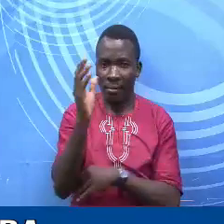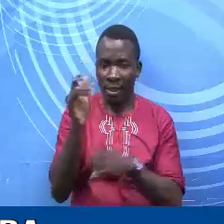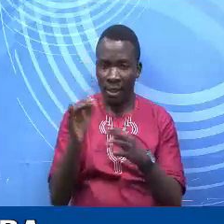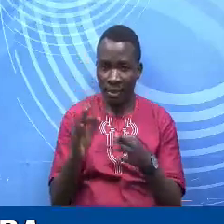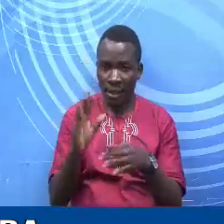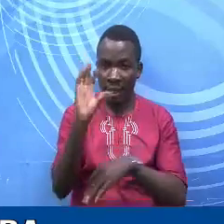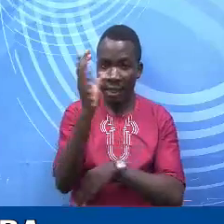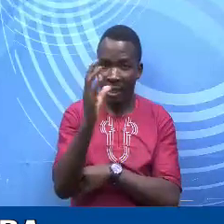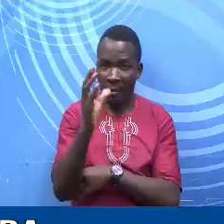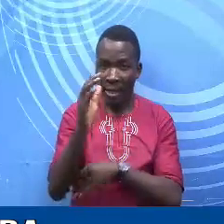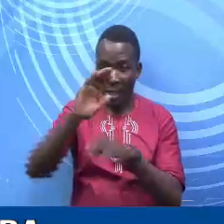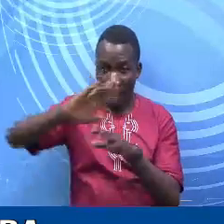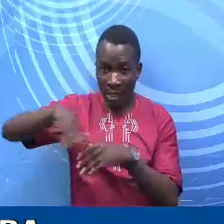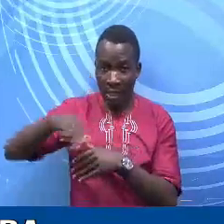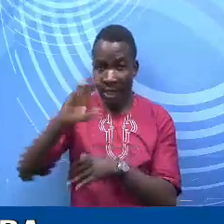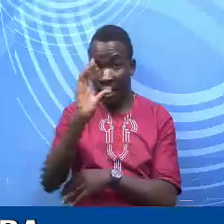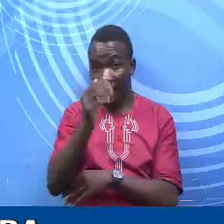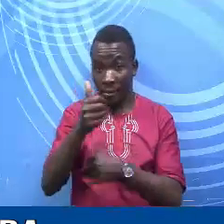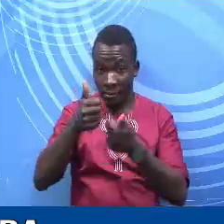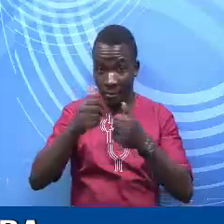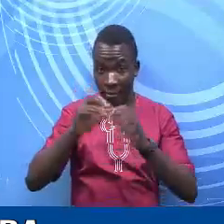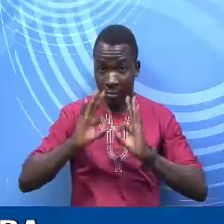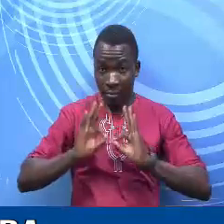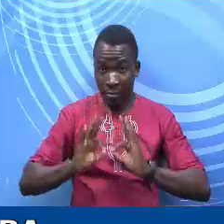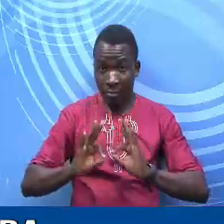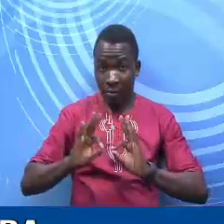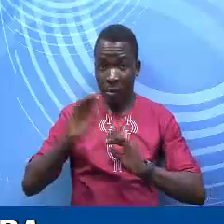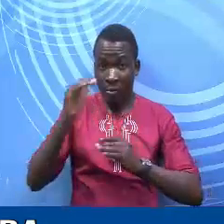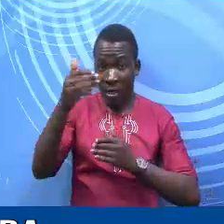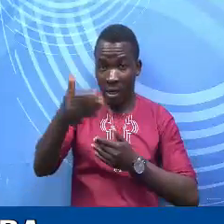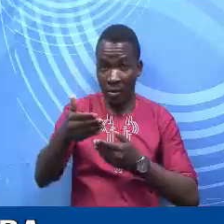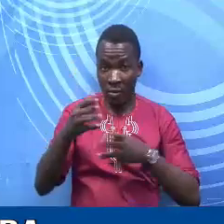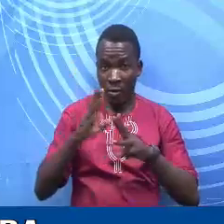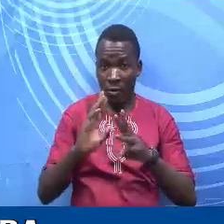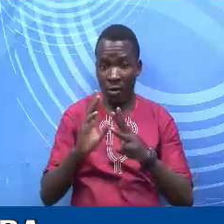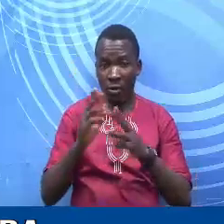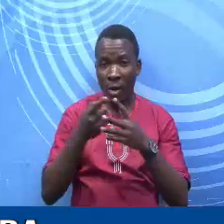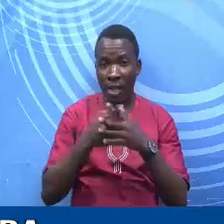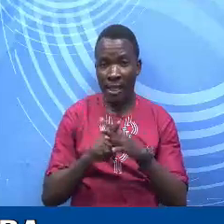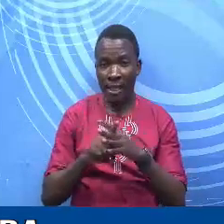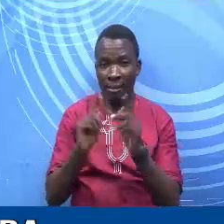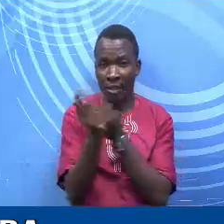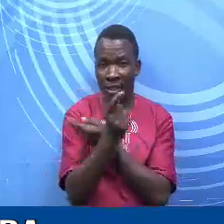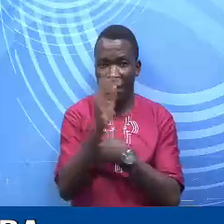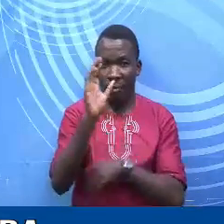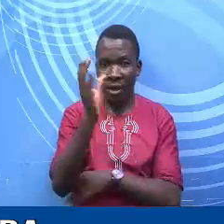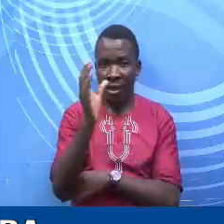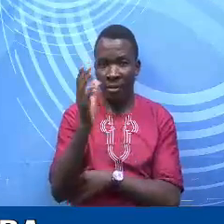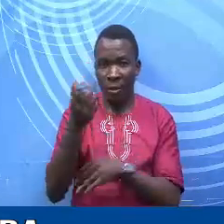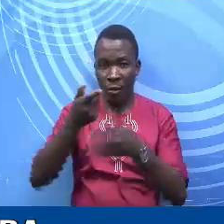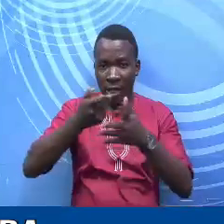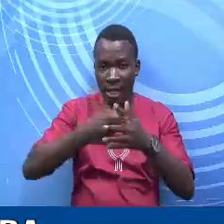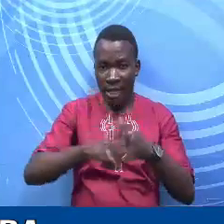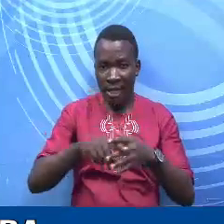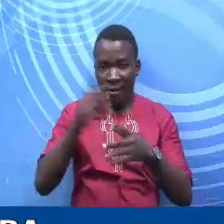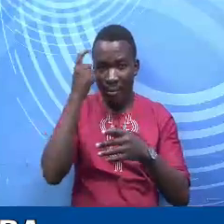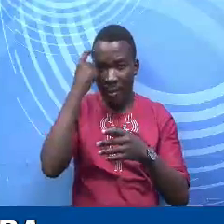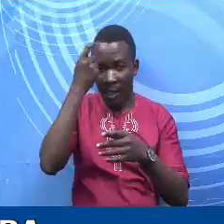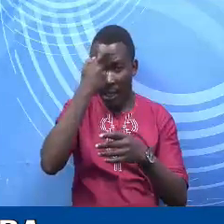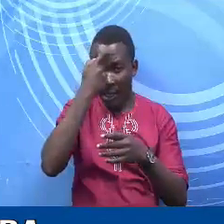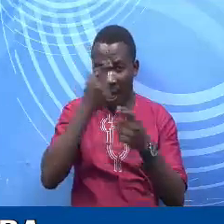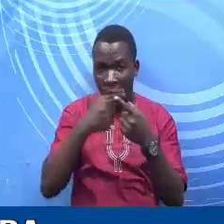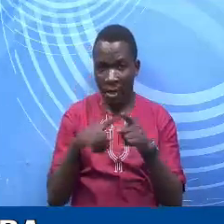ishyamba reka nyine riba ari ishyamba rifatika Nuko rero muri ubwo buryo twatangiye kuvugura amashyamba duhereye ku ya leta